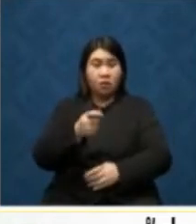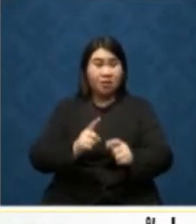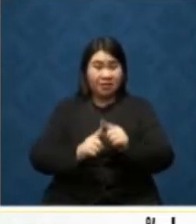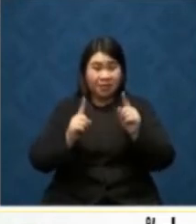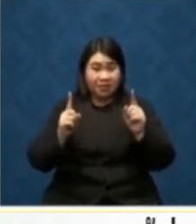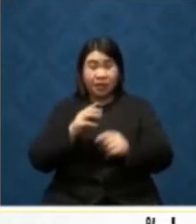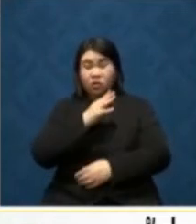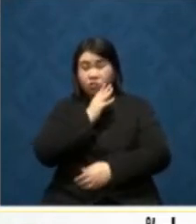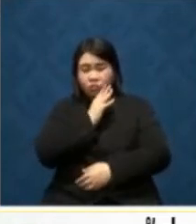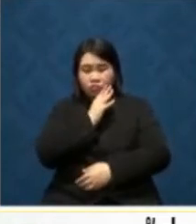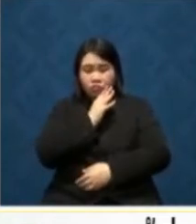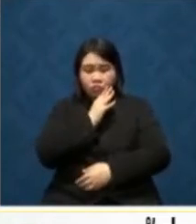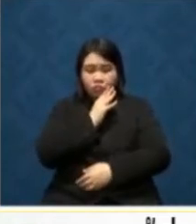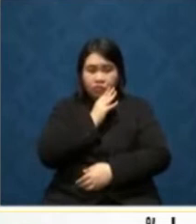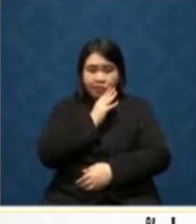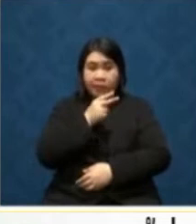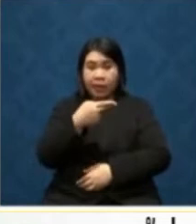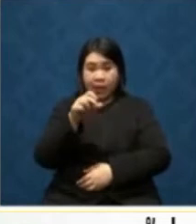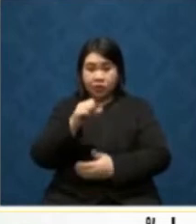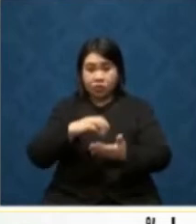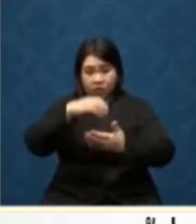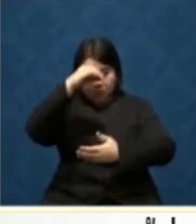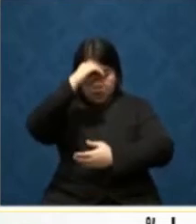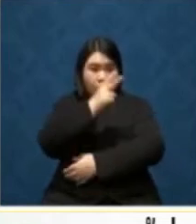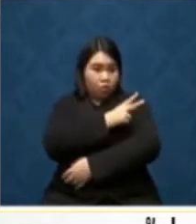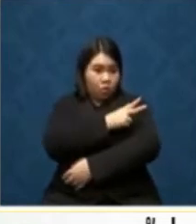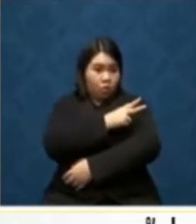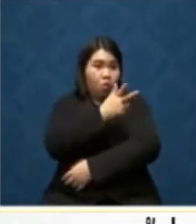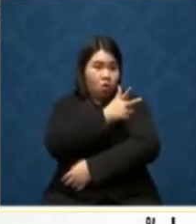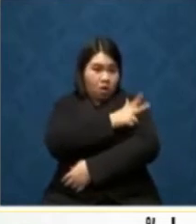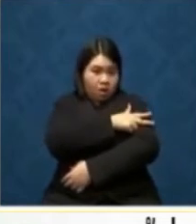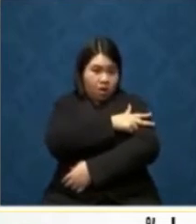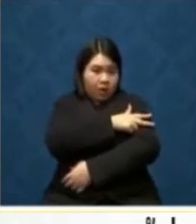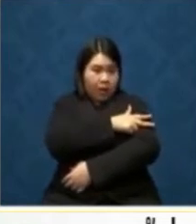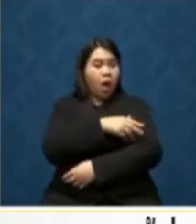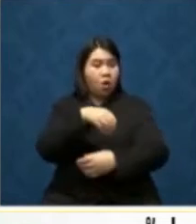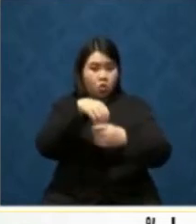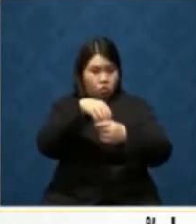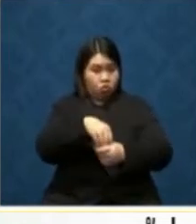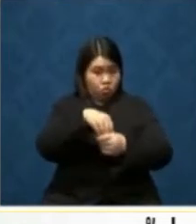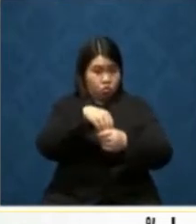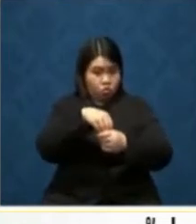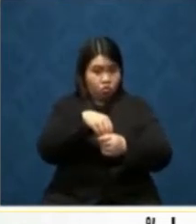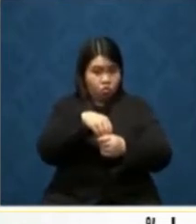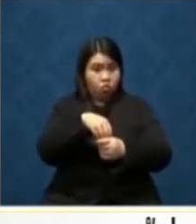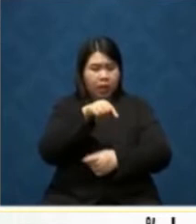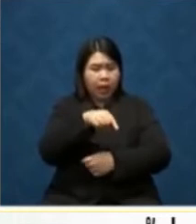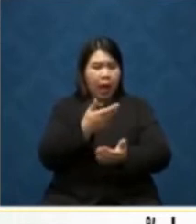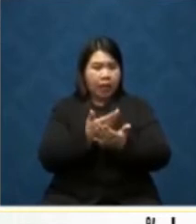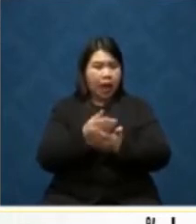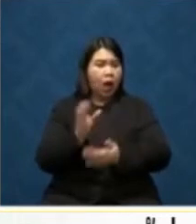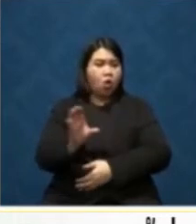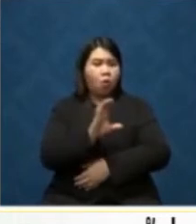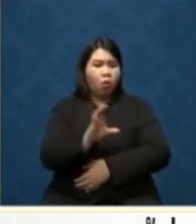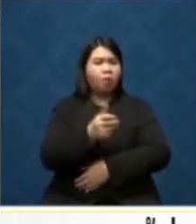for exerciseการที่ทำให้หกสตร ประดญโทว ประด